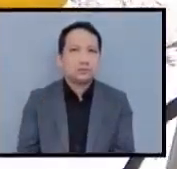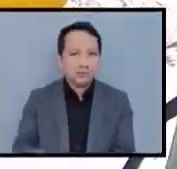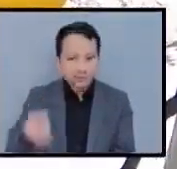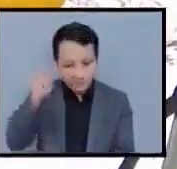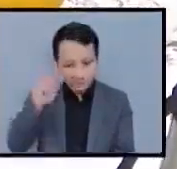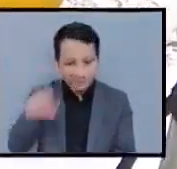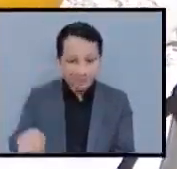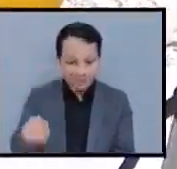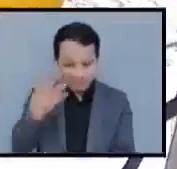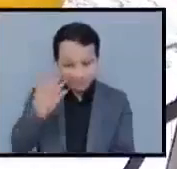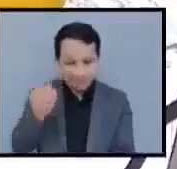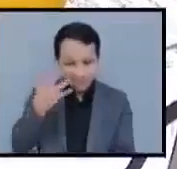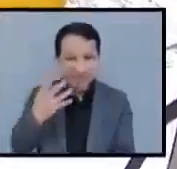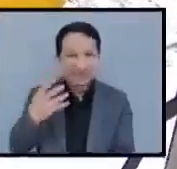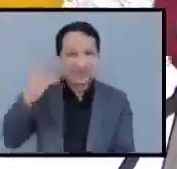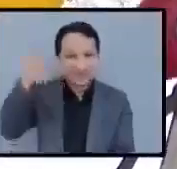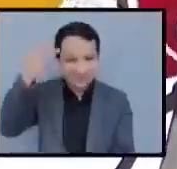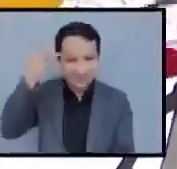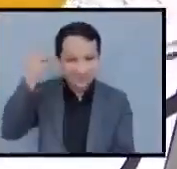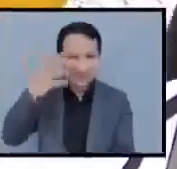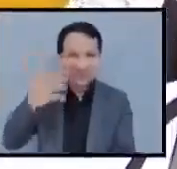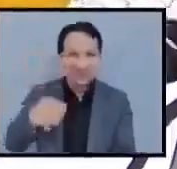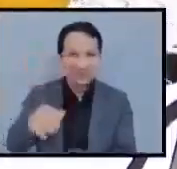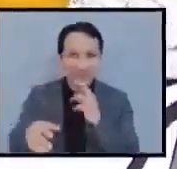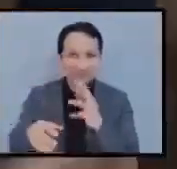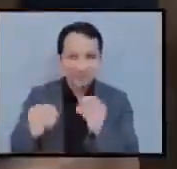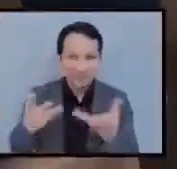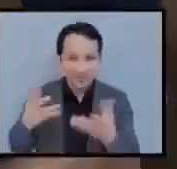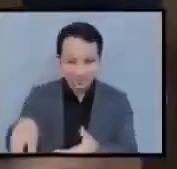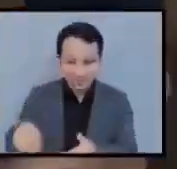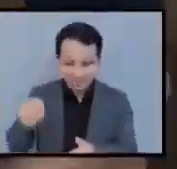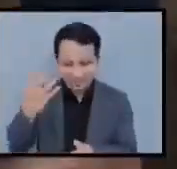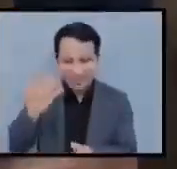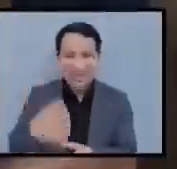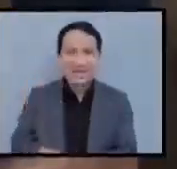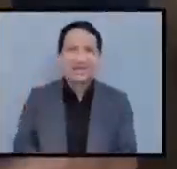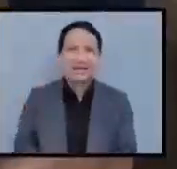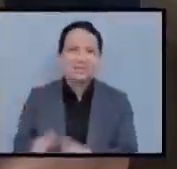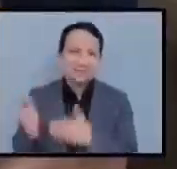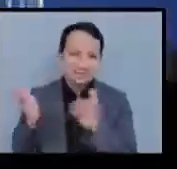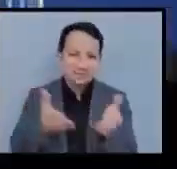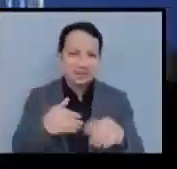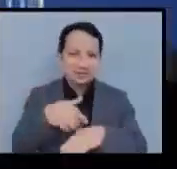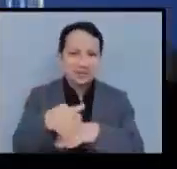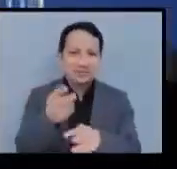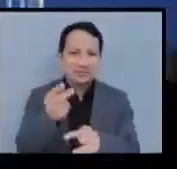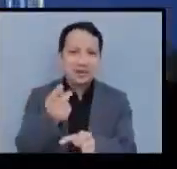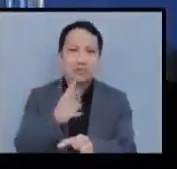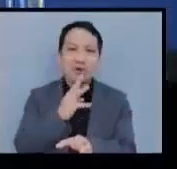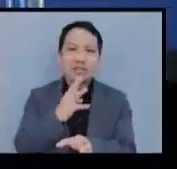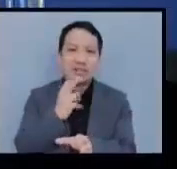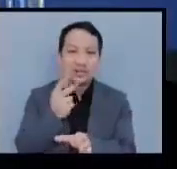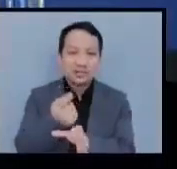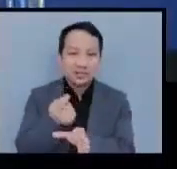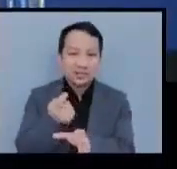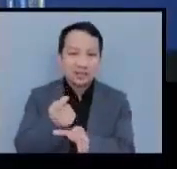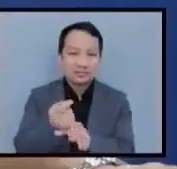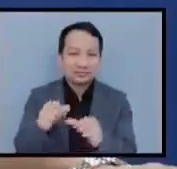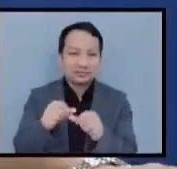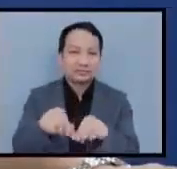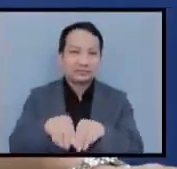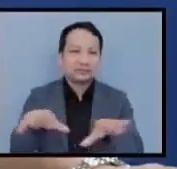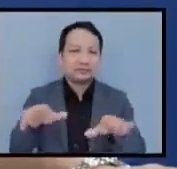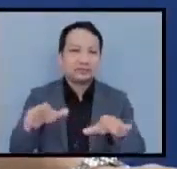Magtatayo ng 7 stationary water tank at magrarasyon ng tubig ang Maynilad sa mga apektadong lugar. Pero paalala pa ng